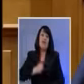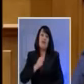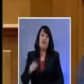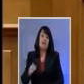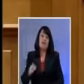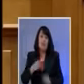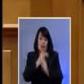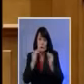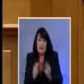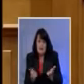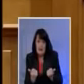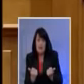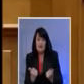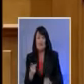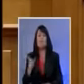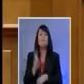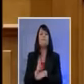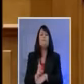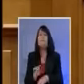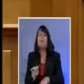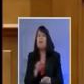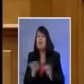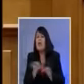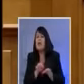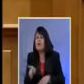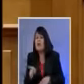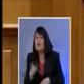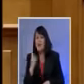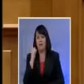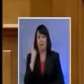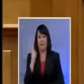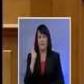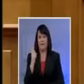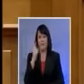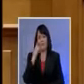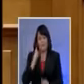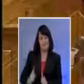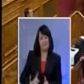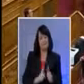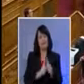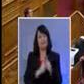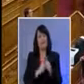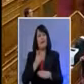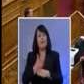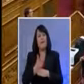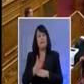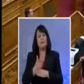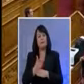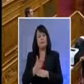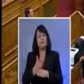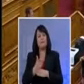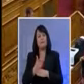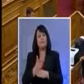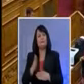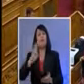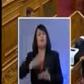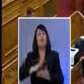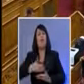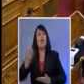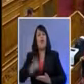για τη χώρα. Τι σας μένει λοιπόν? Σας μένει ένα πράγμα, να στηγηθείτε πίσω από τους κρεοκοπημένους